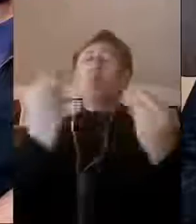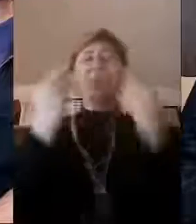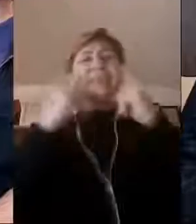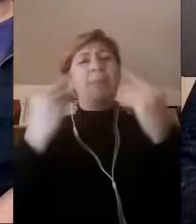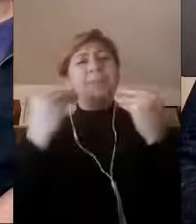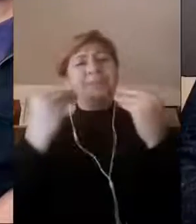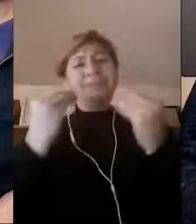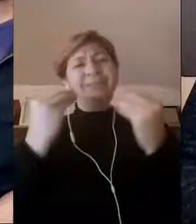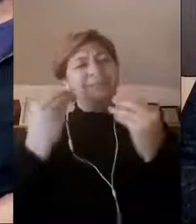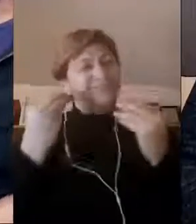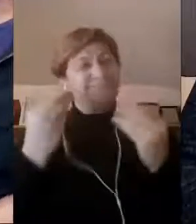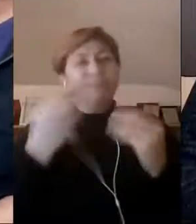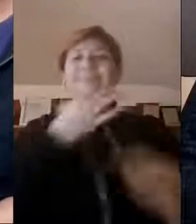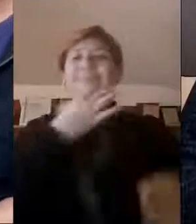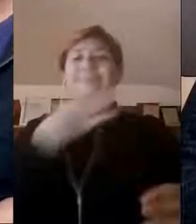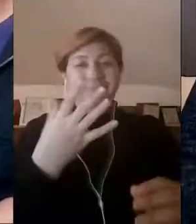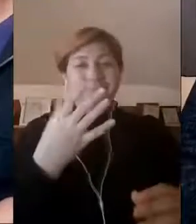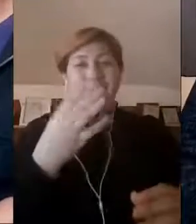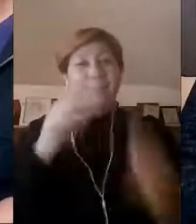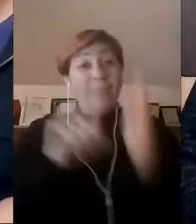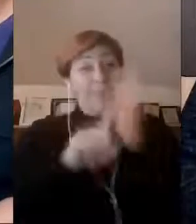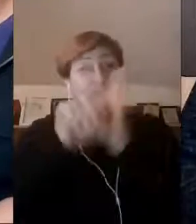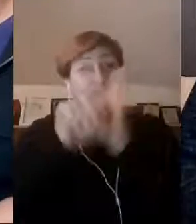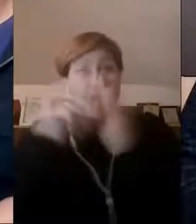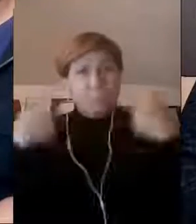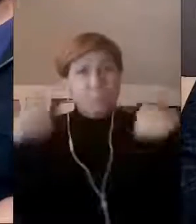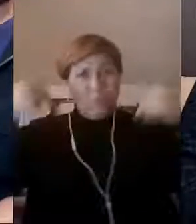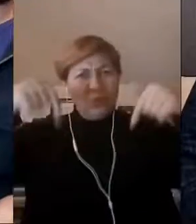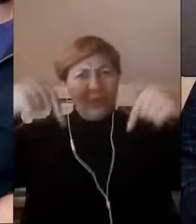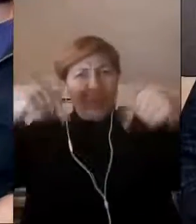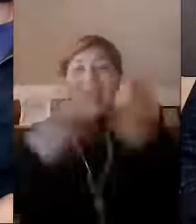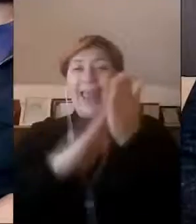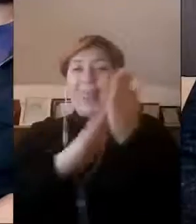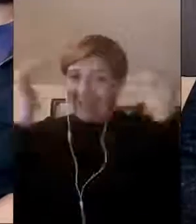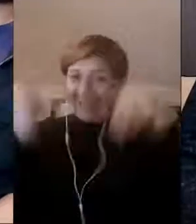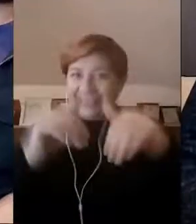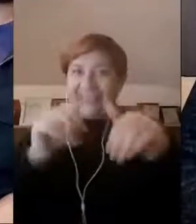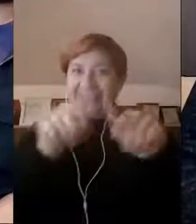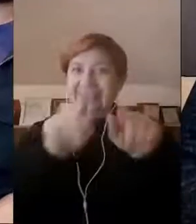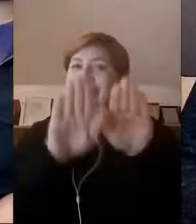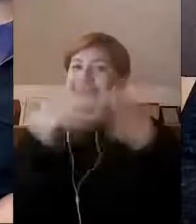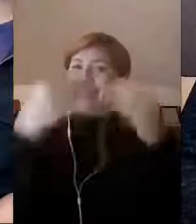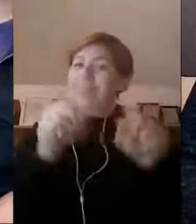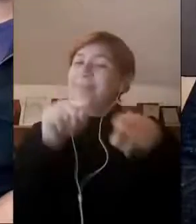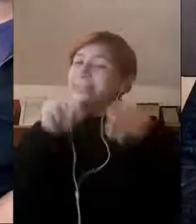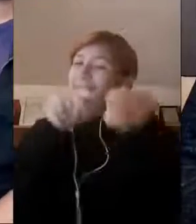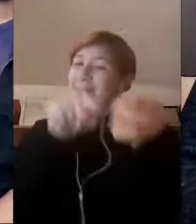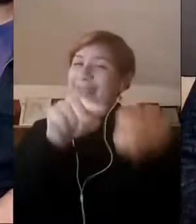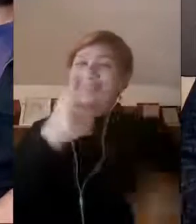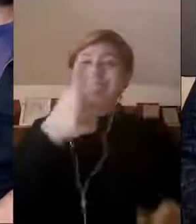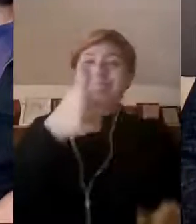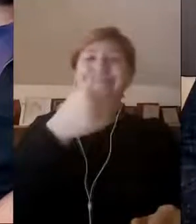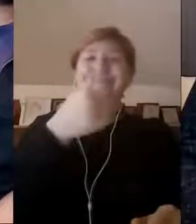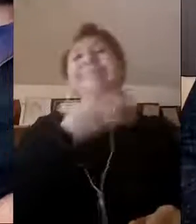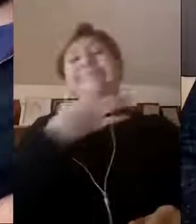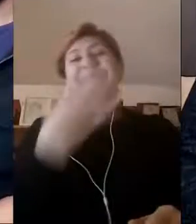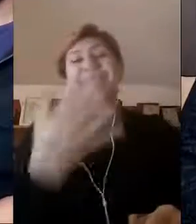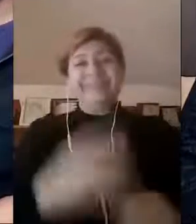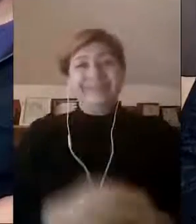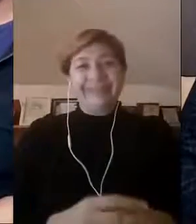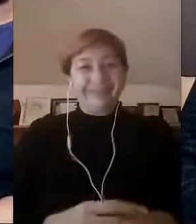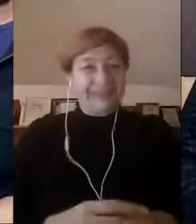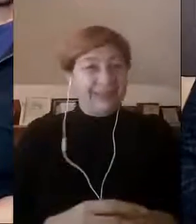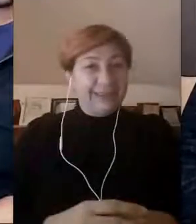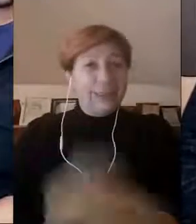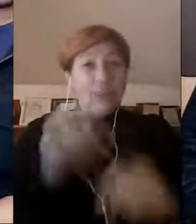belli. İyi Şimdiden ki varsın. başarılar. Ben hep buralardayım. Siz zaten elimden geldiğince takip edeceğim, izleyeceğim. Teşekkür ederim. Çok sağ ol. Yaptığınız konsept